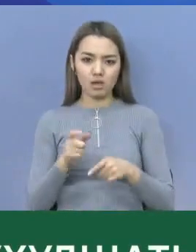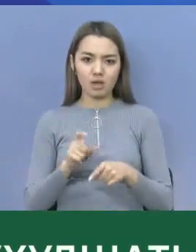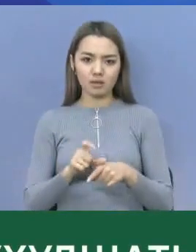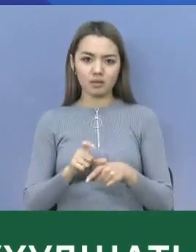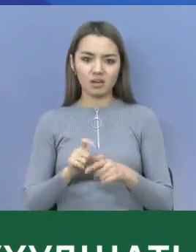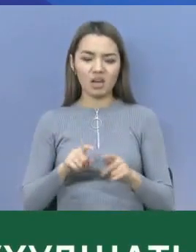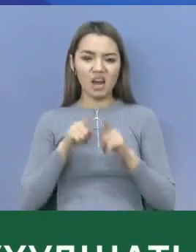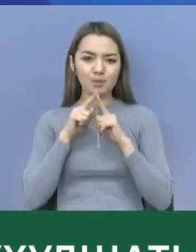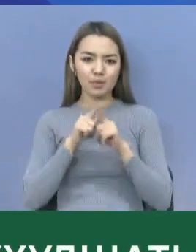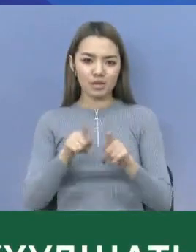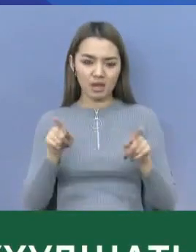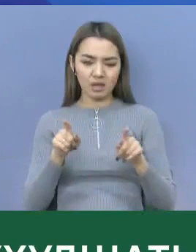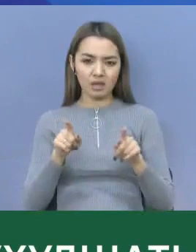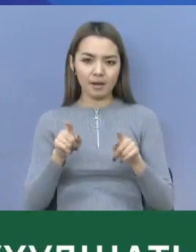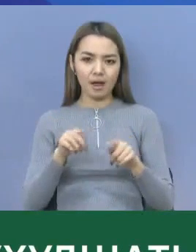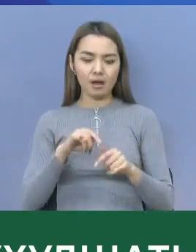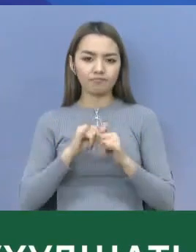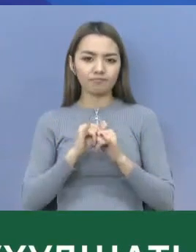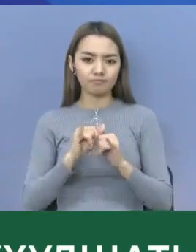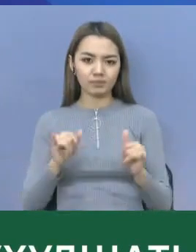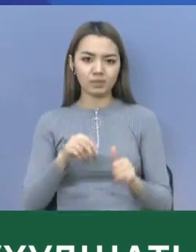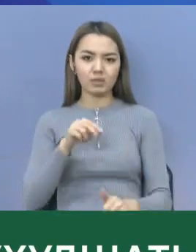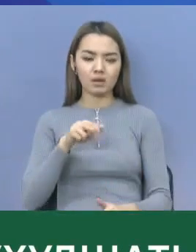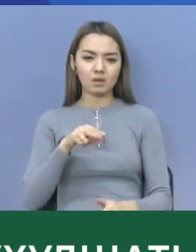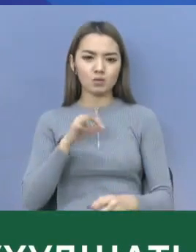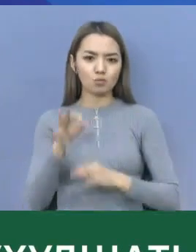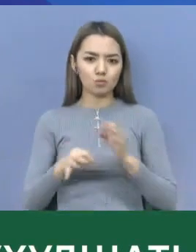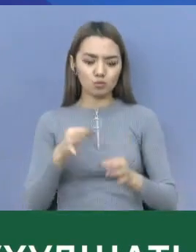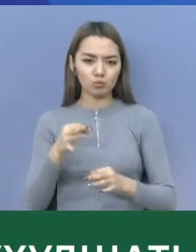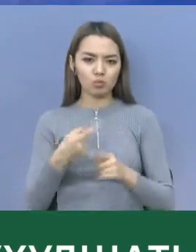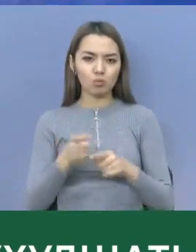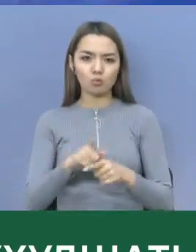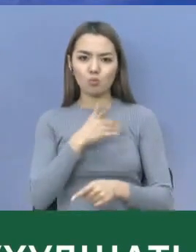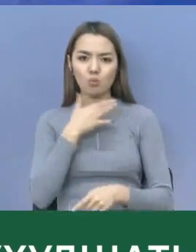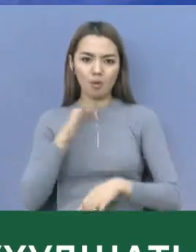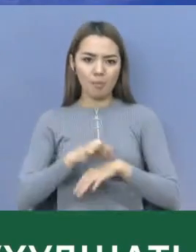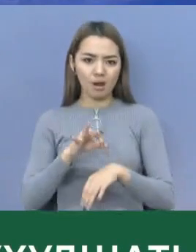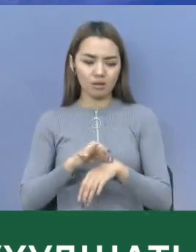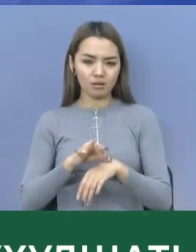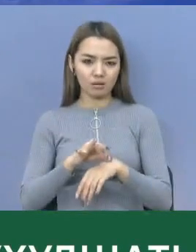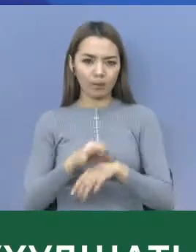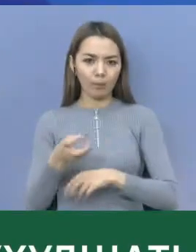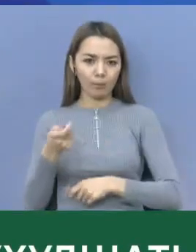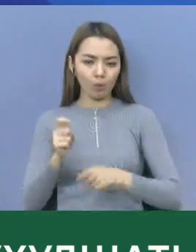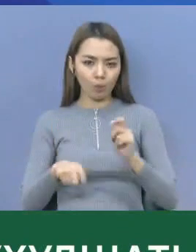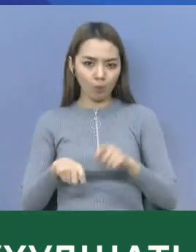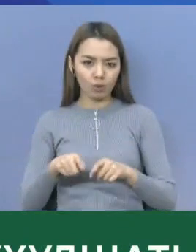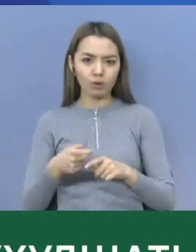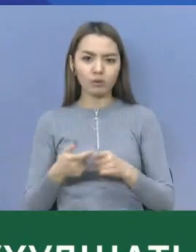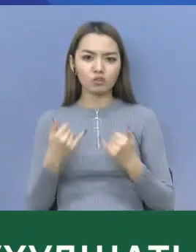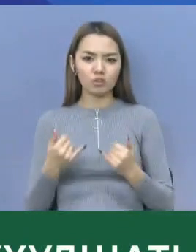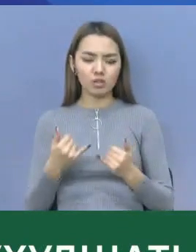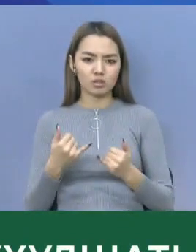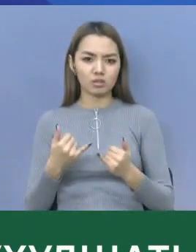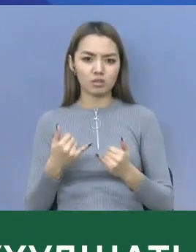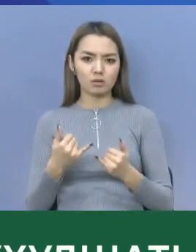массовое распространение омикрона с учетом темпа суточного роста заболеваемости. Поскольку у нас идет очень